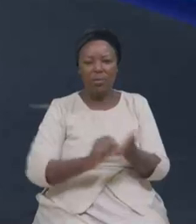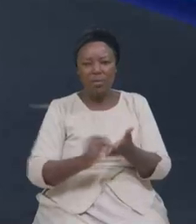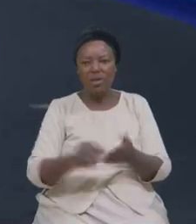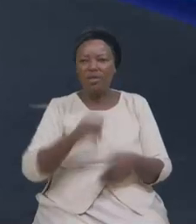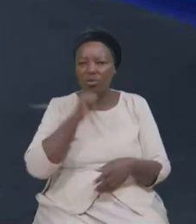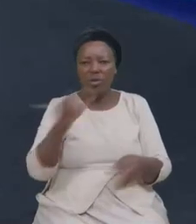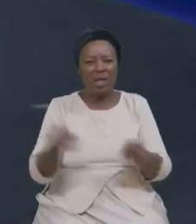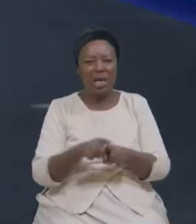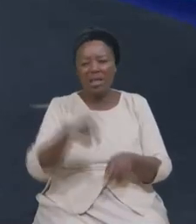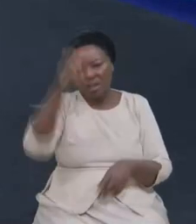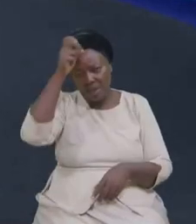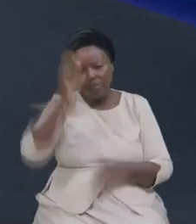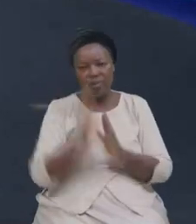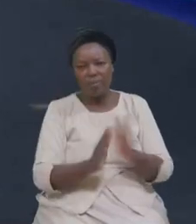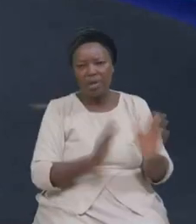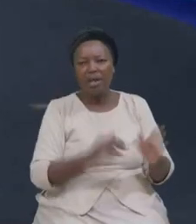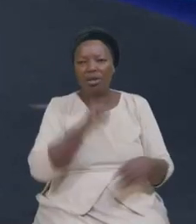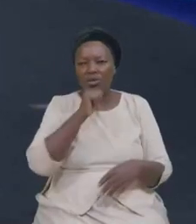Parce que Satan a planifié,